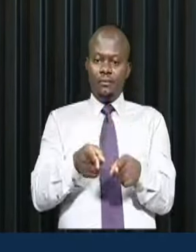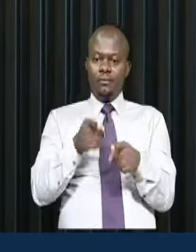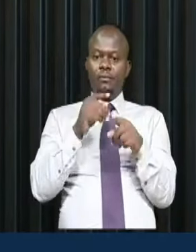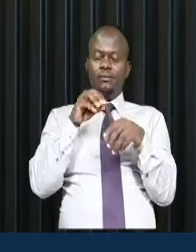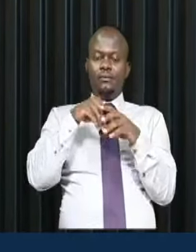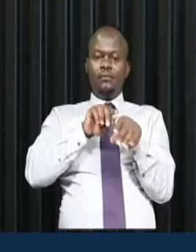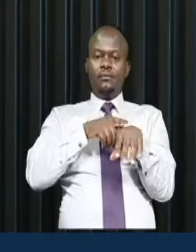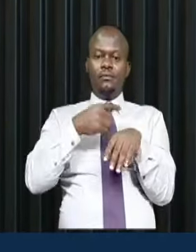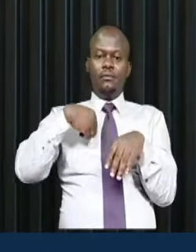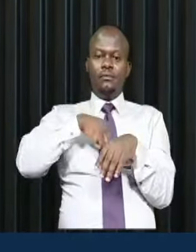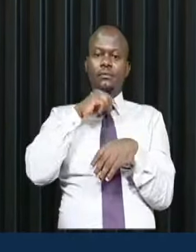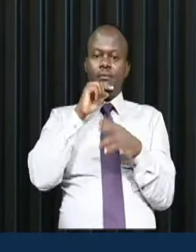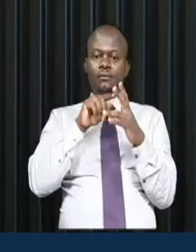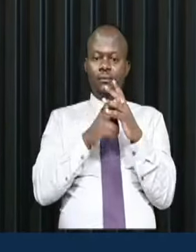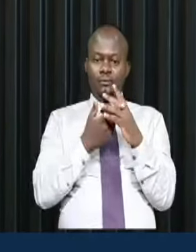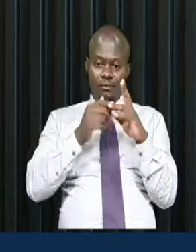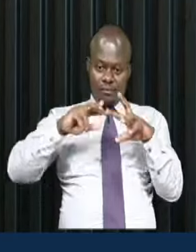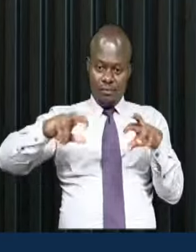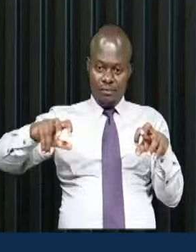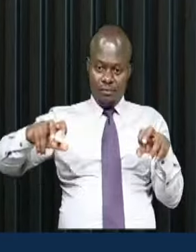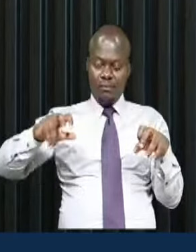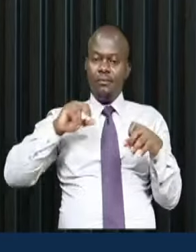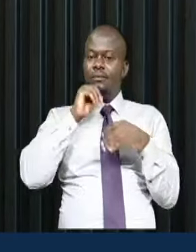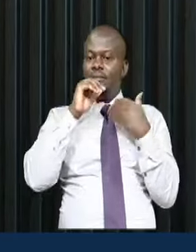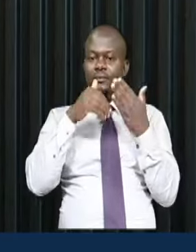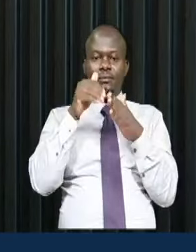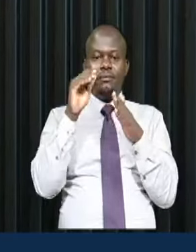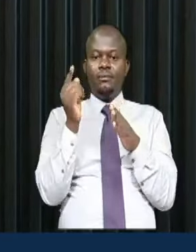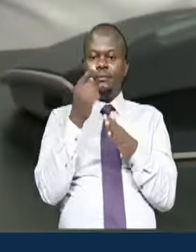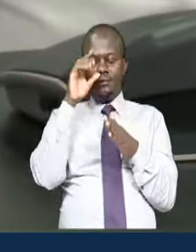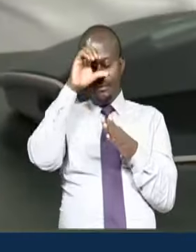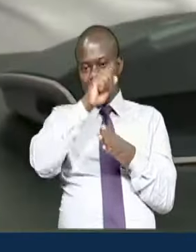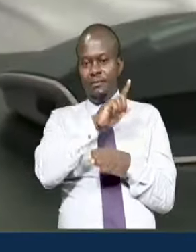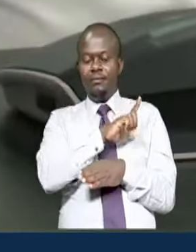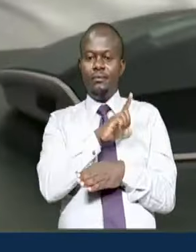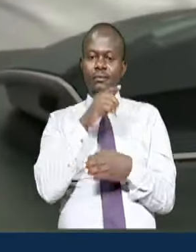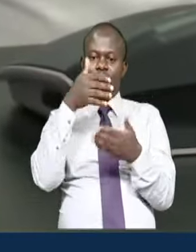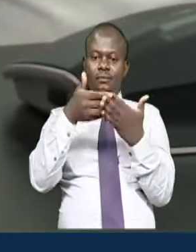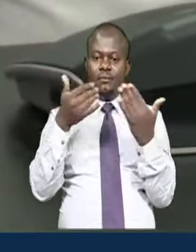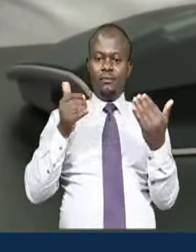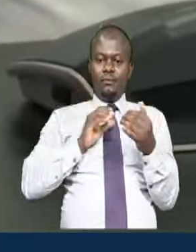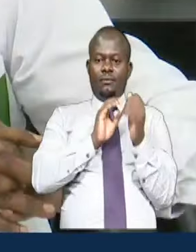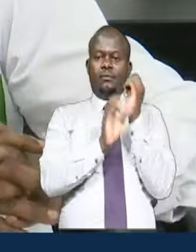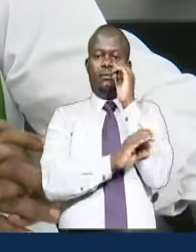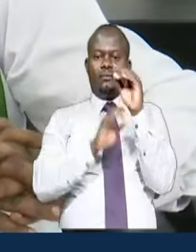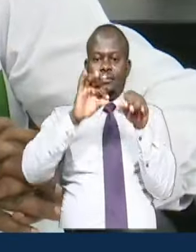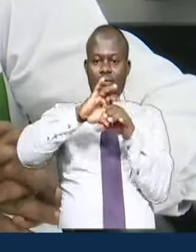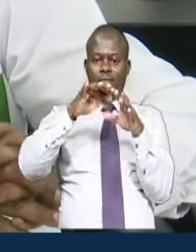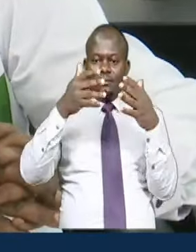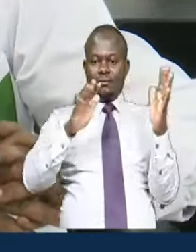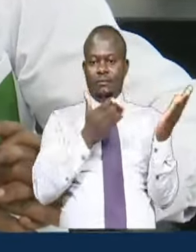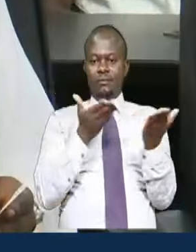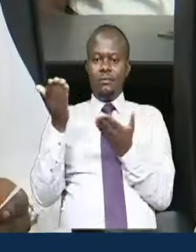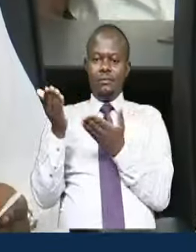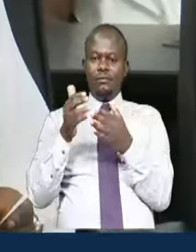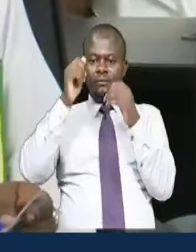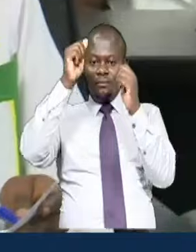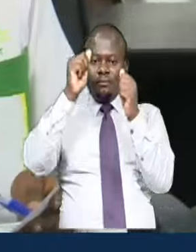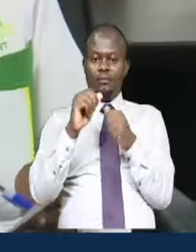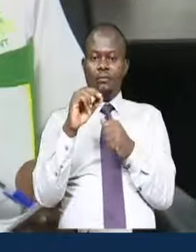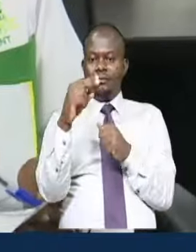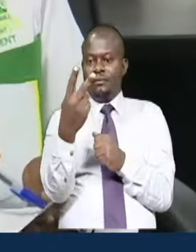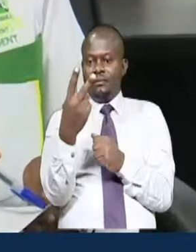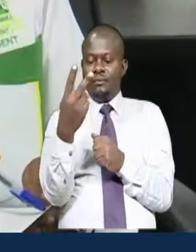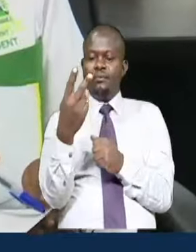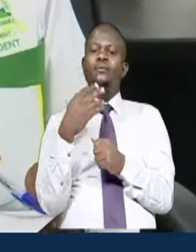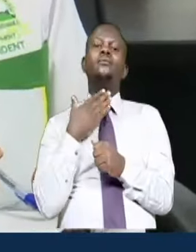mu gihe tutari twatangira kubisuzuma, nta uracikanwa. Rero kugeza ubu komisiyo y'igihugu y'amatora imaze kwakira kandidature ebyiri